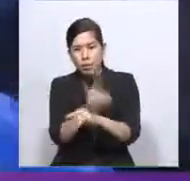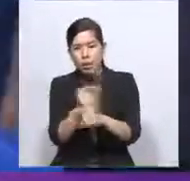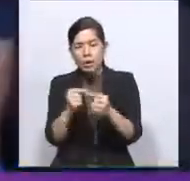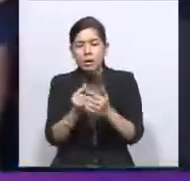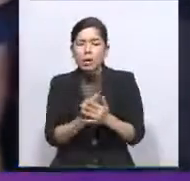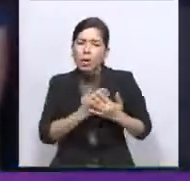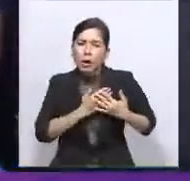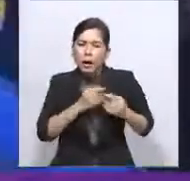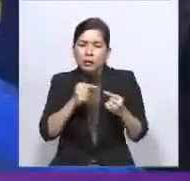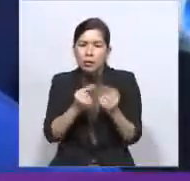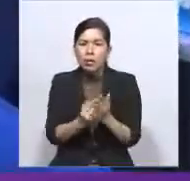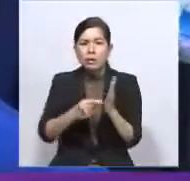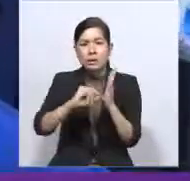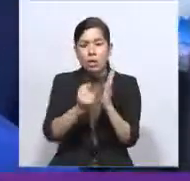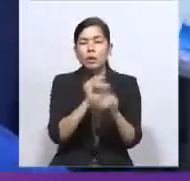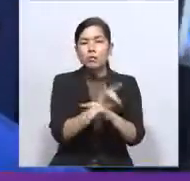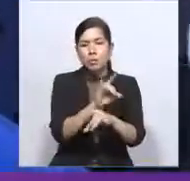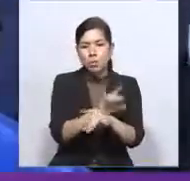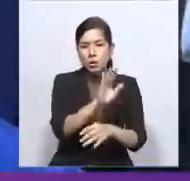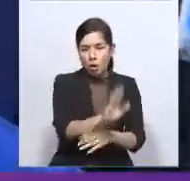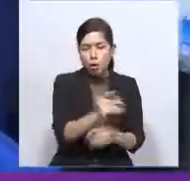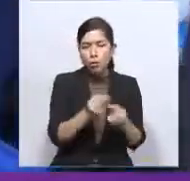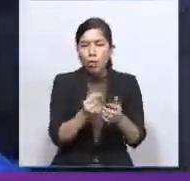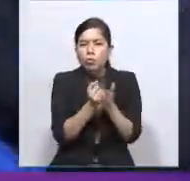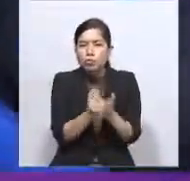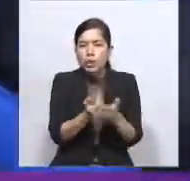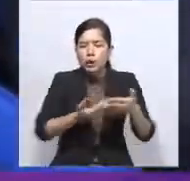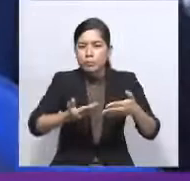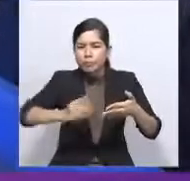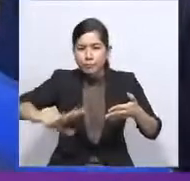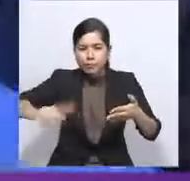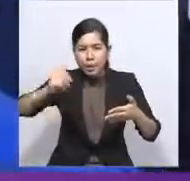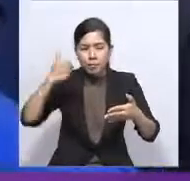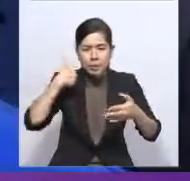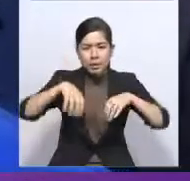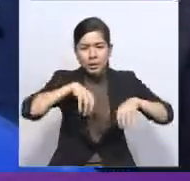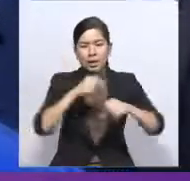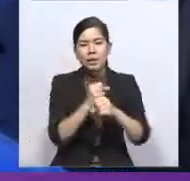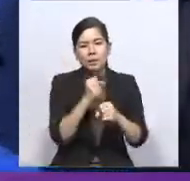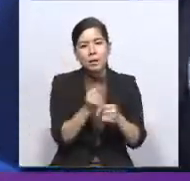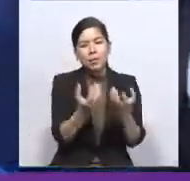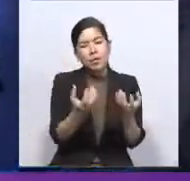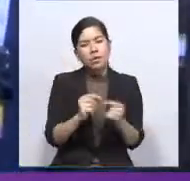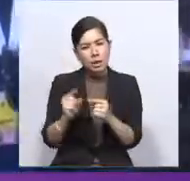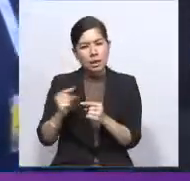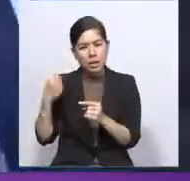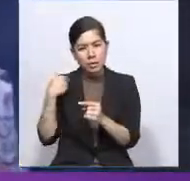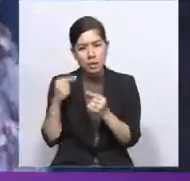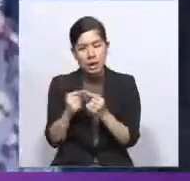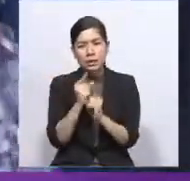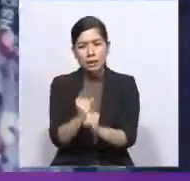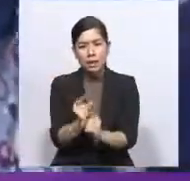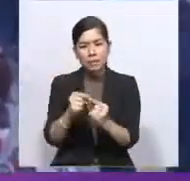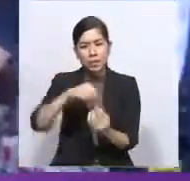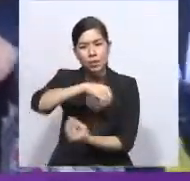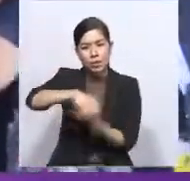านและพัฒนาอย่างยั่งยืนโดยการนำการประกอบอาชีพและเทคโนโลยีมาผลิตสินค้าขอให้น้อมนำหลักปรัชญาเศรษฐกิจพอเ